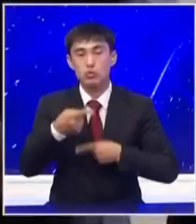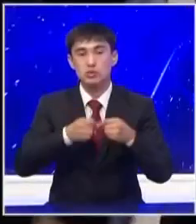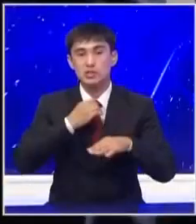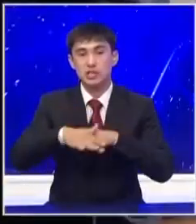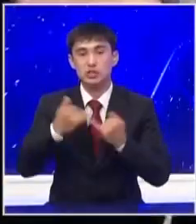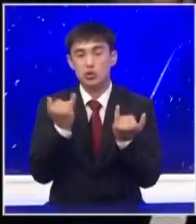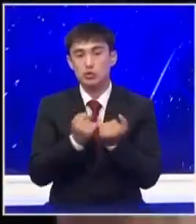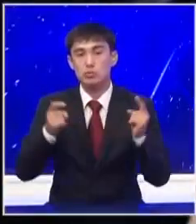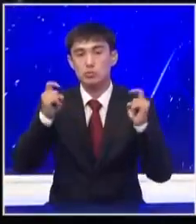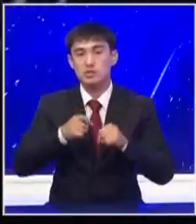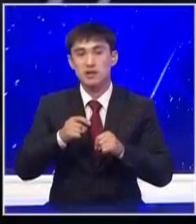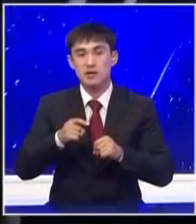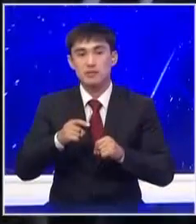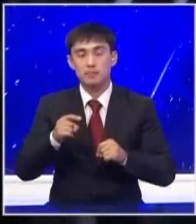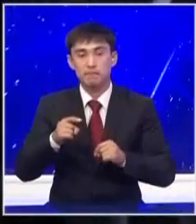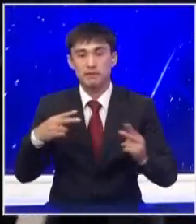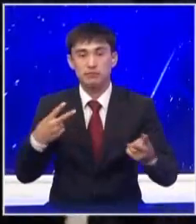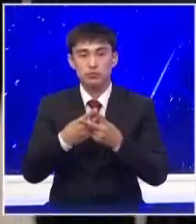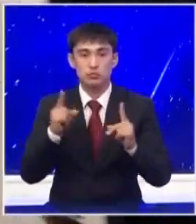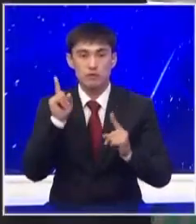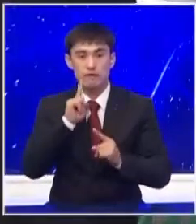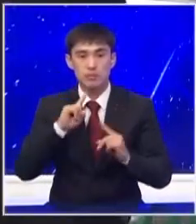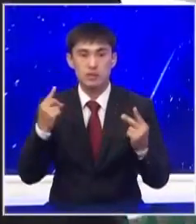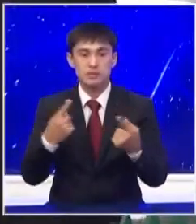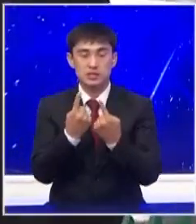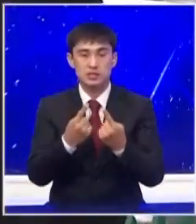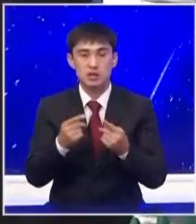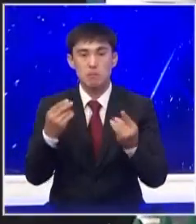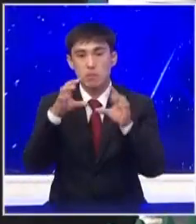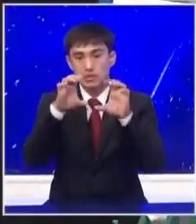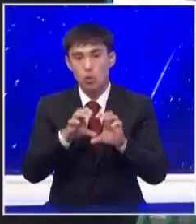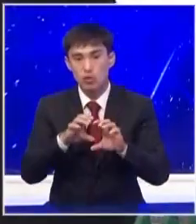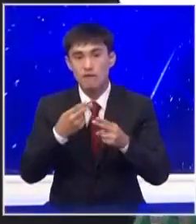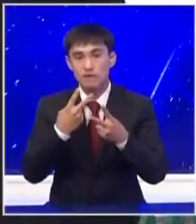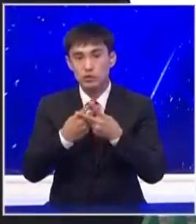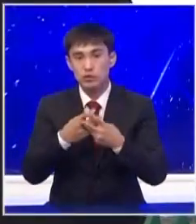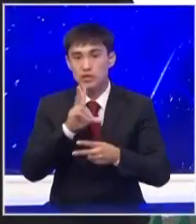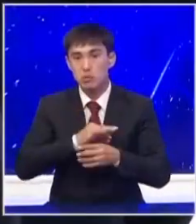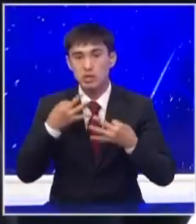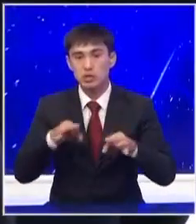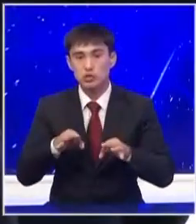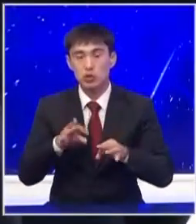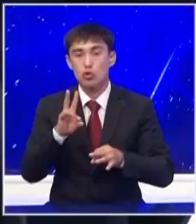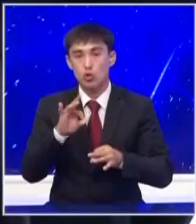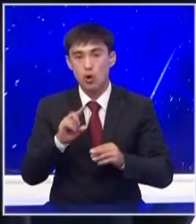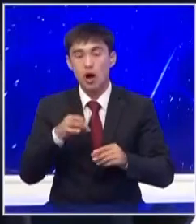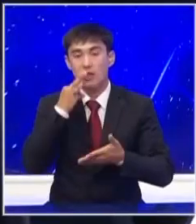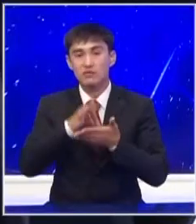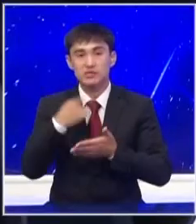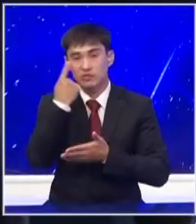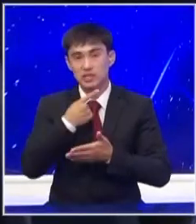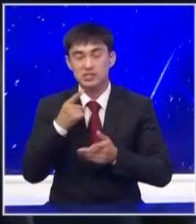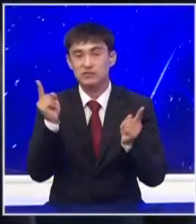гости посетили изолятор временного содержания. По закону доступ представителей СМИ в закрытое учреждение не был разрешен. Однако, по словам ответственных